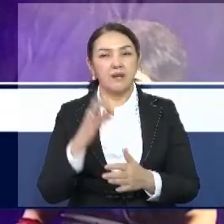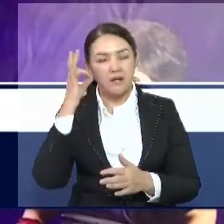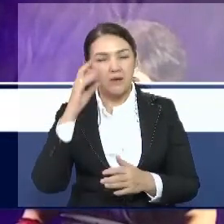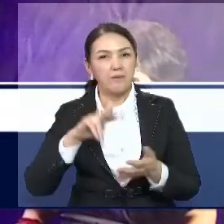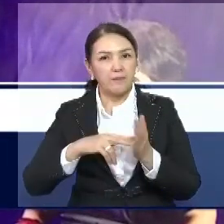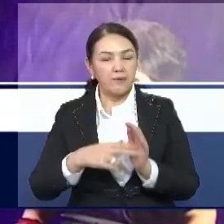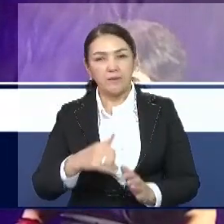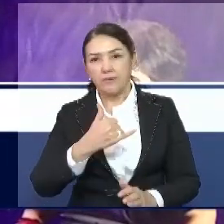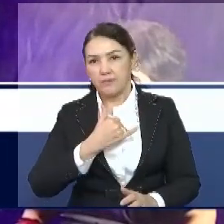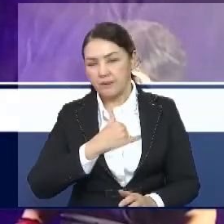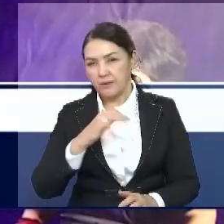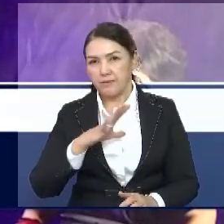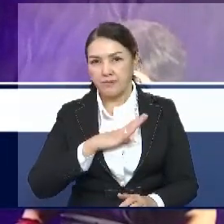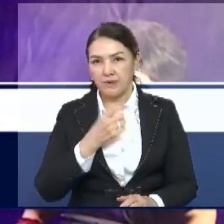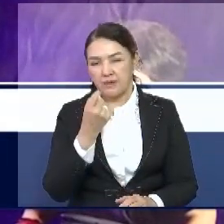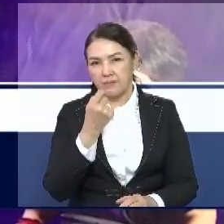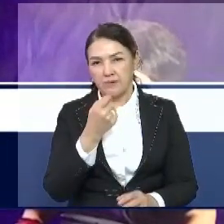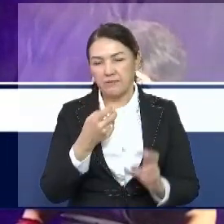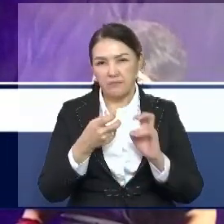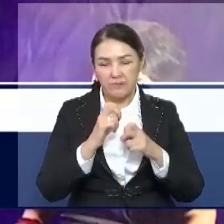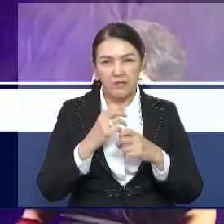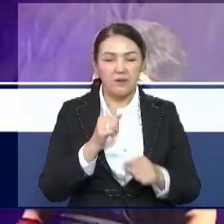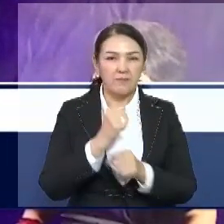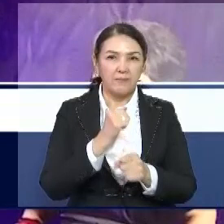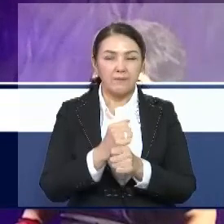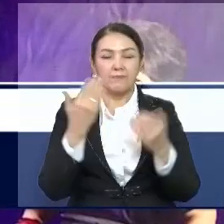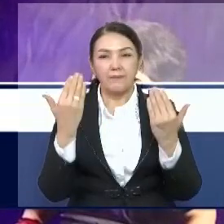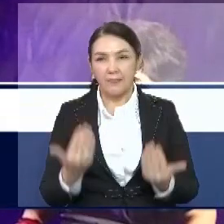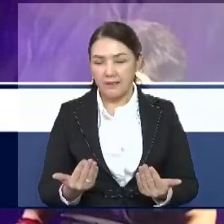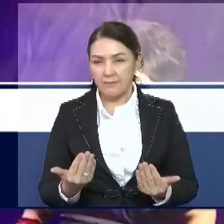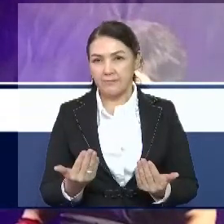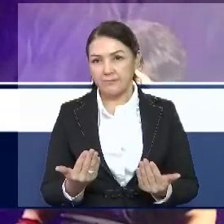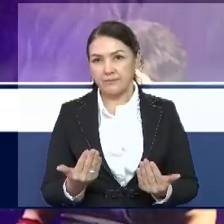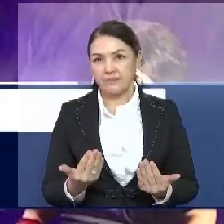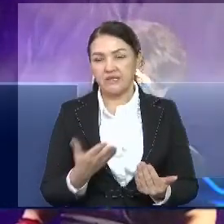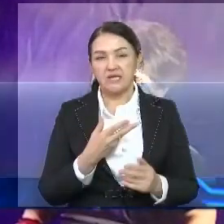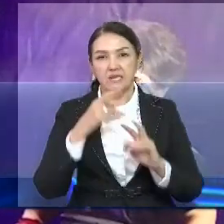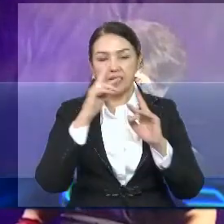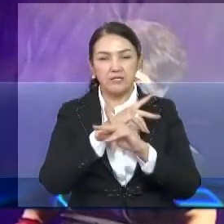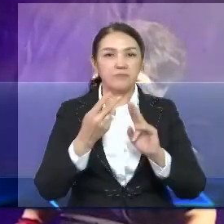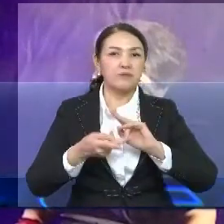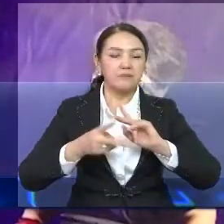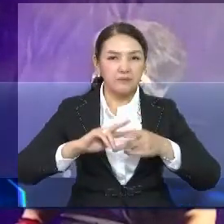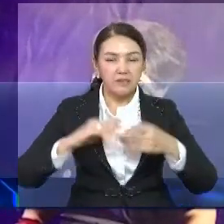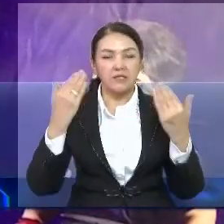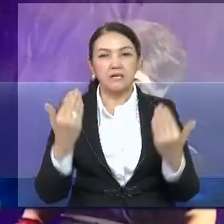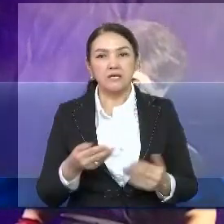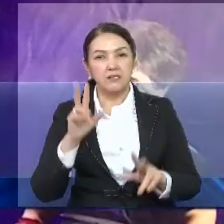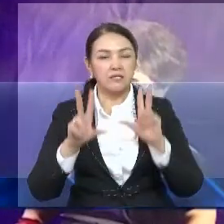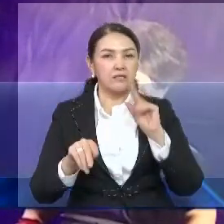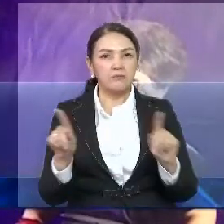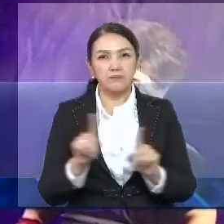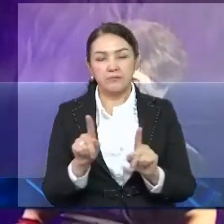плане, у нас были небольшие сбои. Но мы поработали сейчас в данный момент, эти ошибки исправили и надеемся,